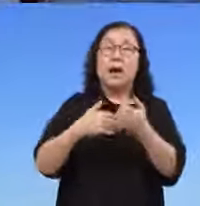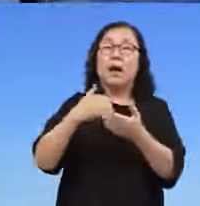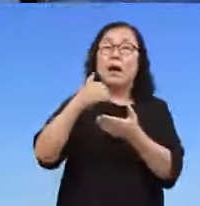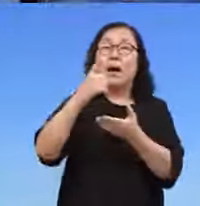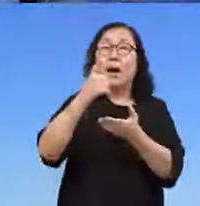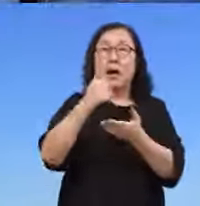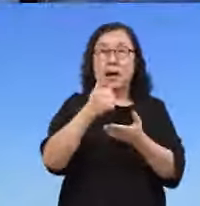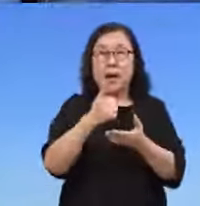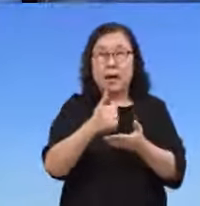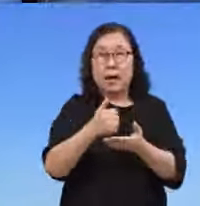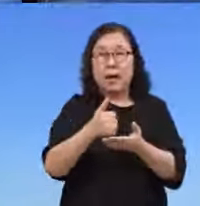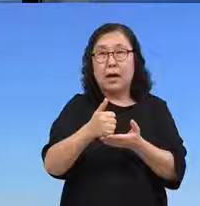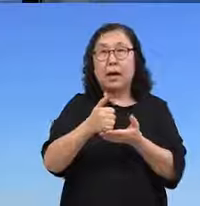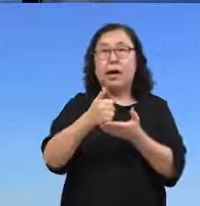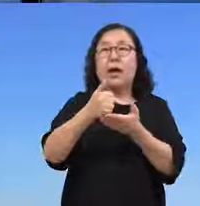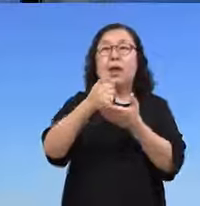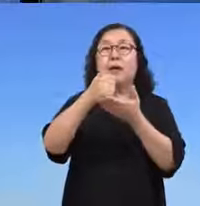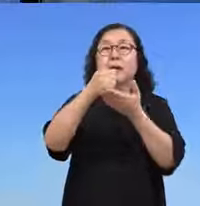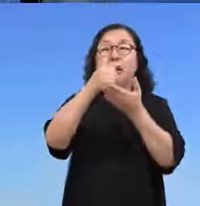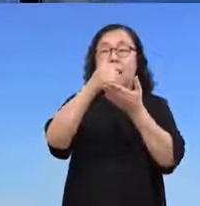하나님,